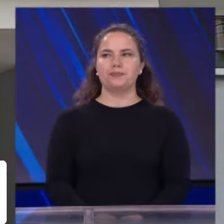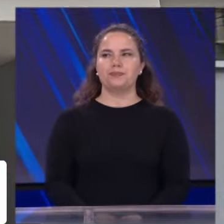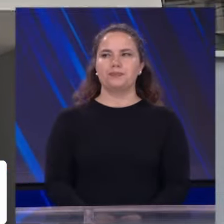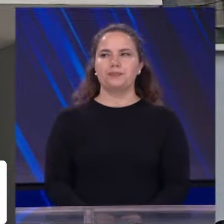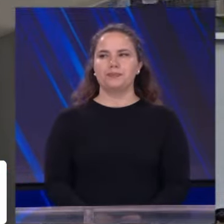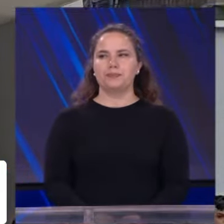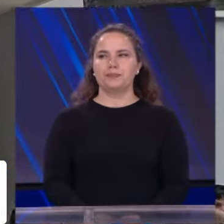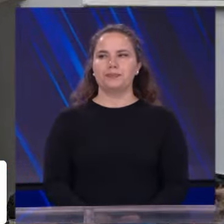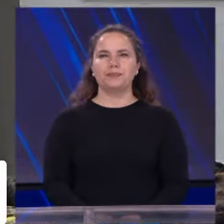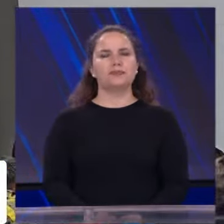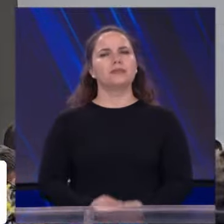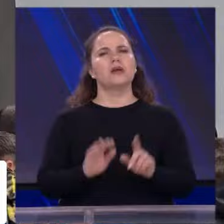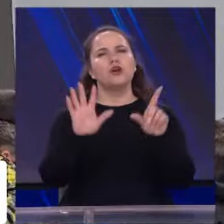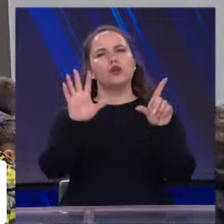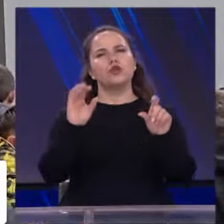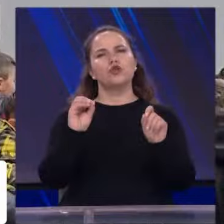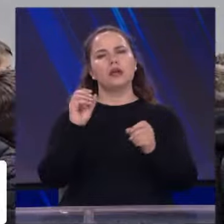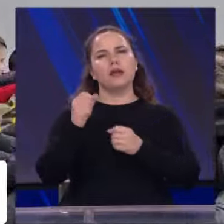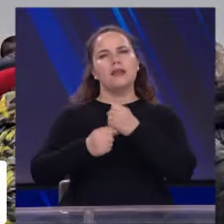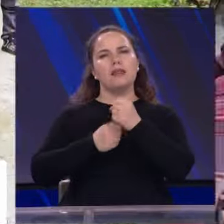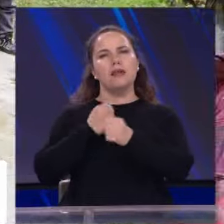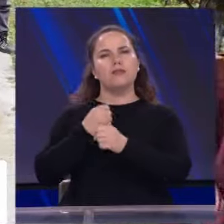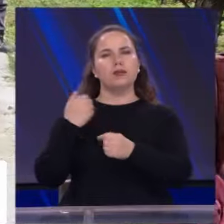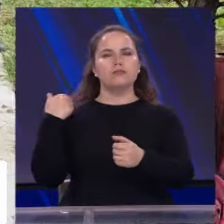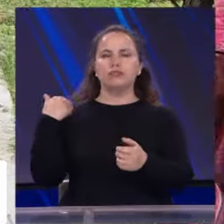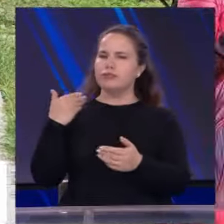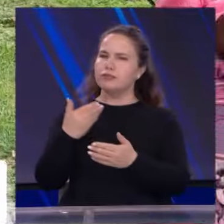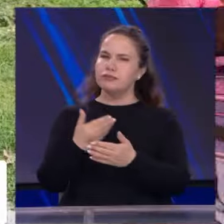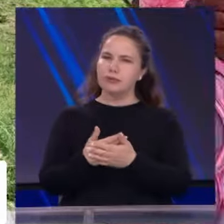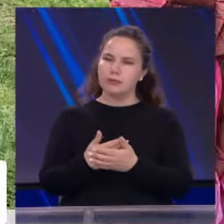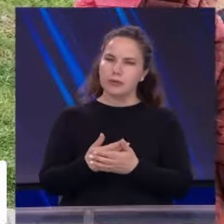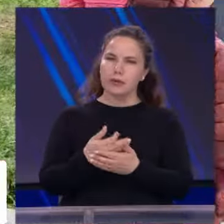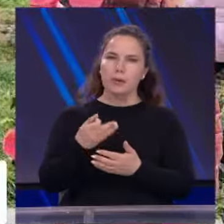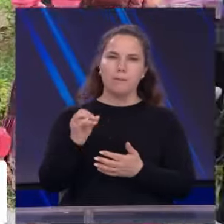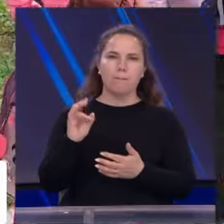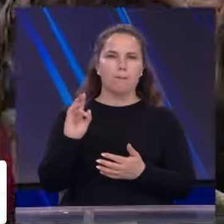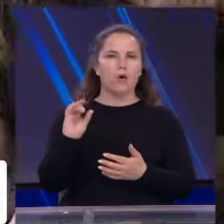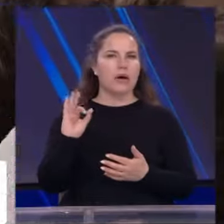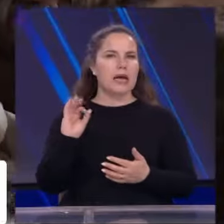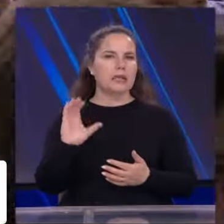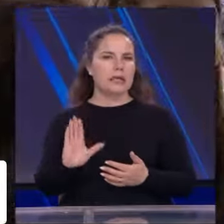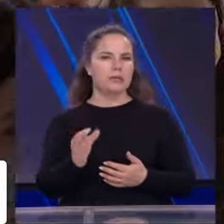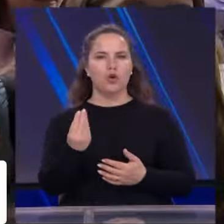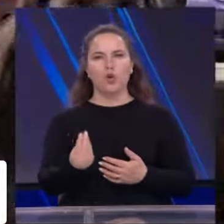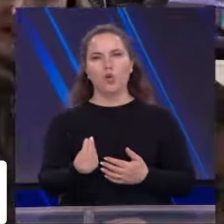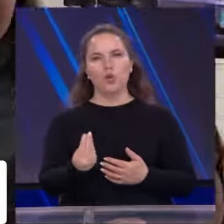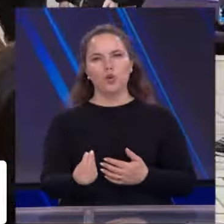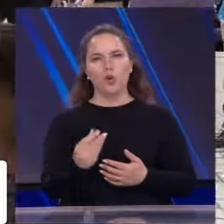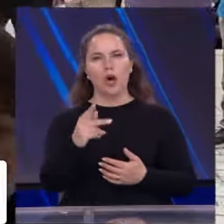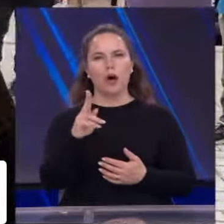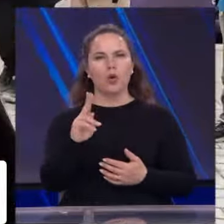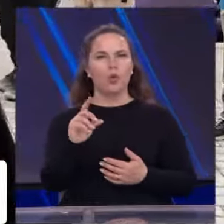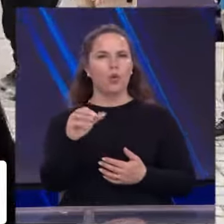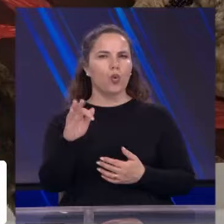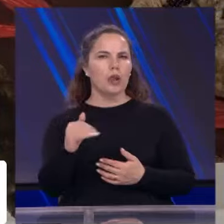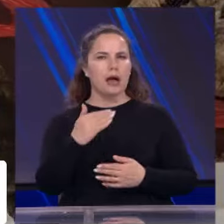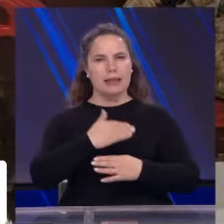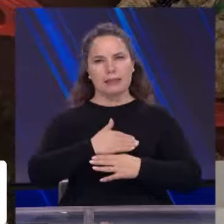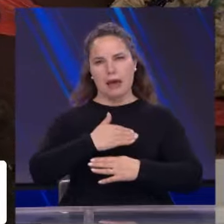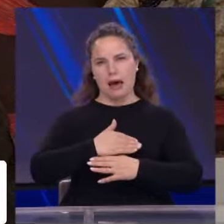Për më shumë se 70 vjet, qyteti Pogradecit vijon të ruaj me fanatizëm traditën e shfaqjeve me kukulla për ardarsit e